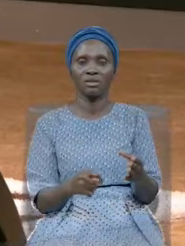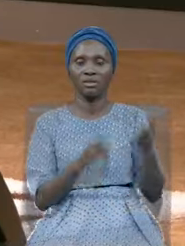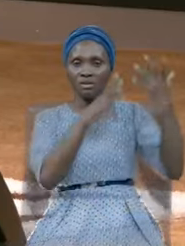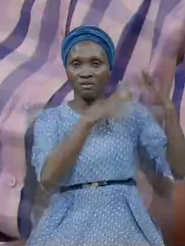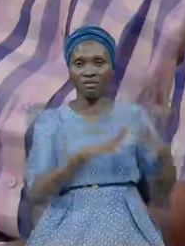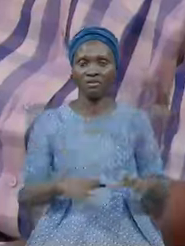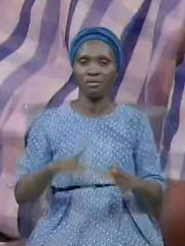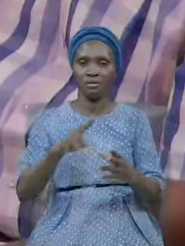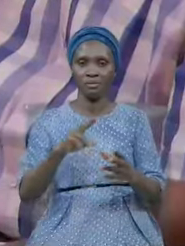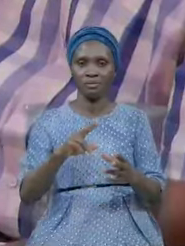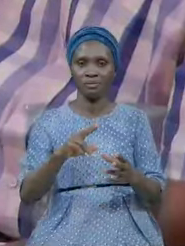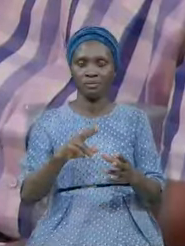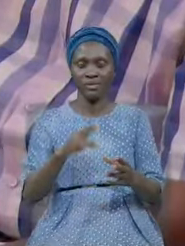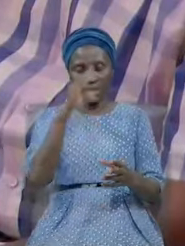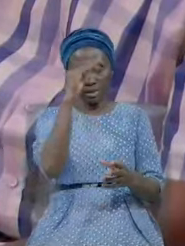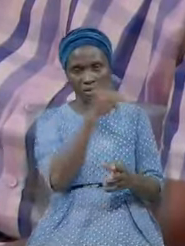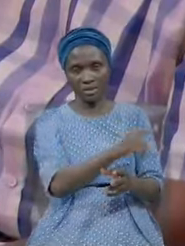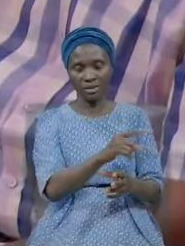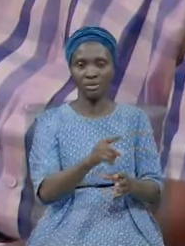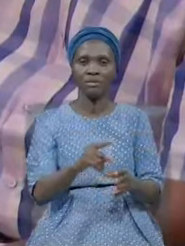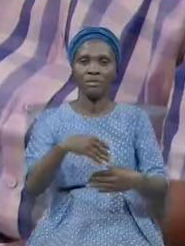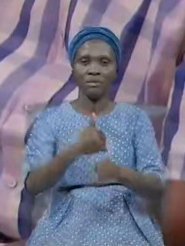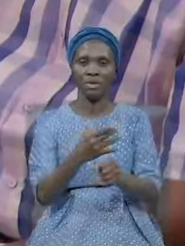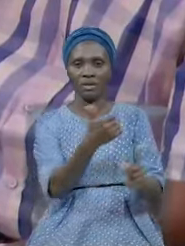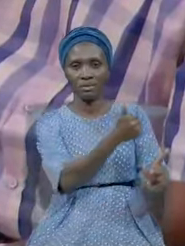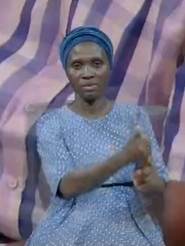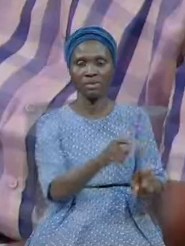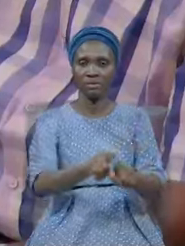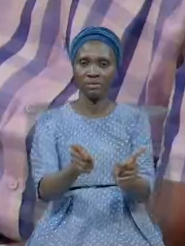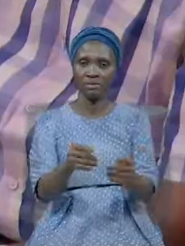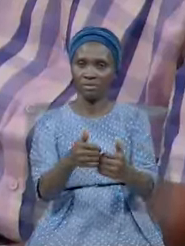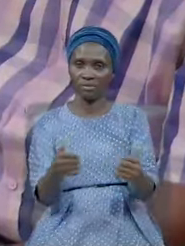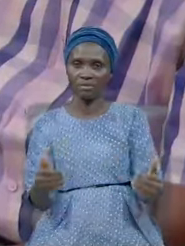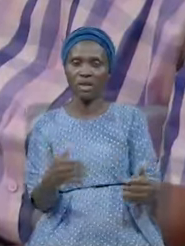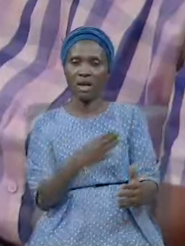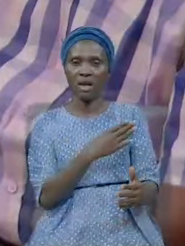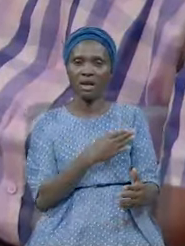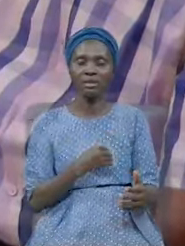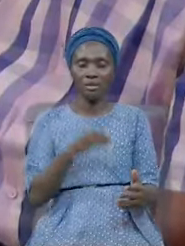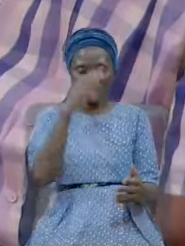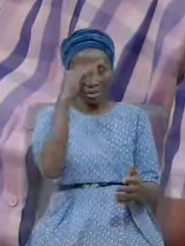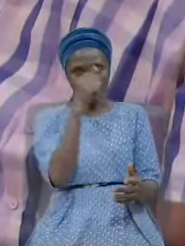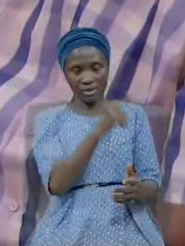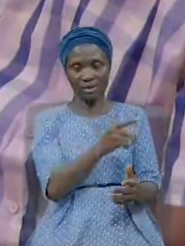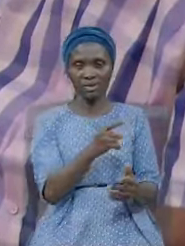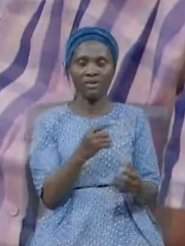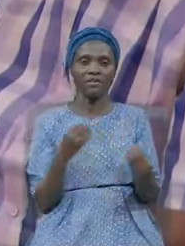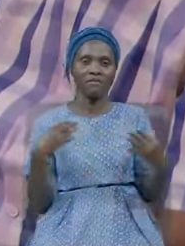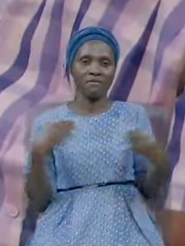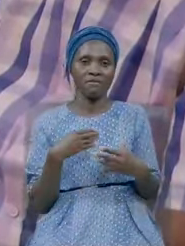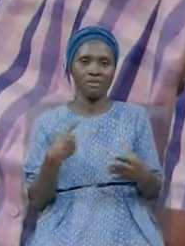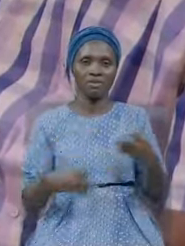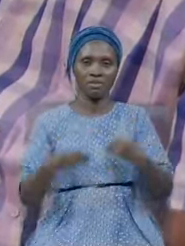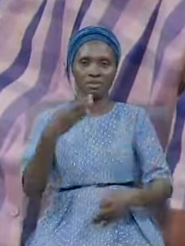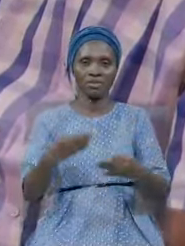gens Noé s'était distingué parce qu'il a entendu la parole il craignait le jugement et il a